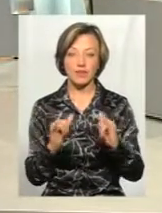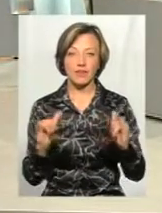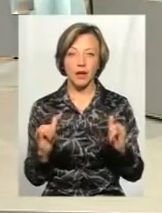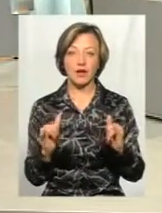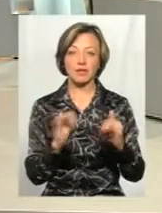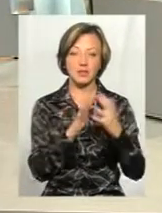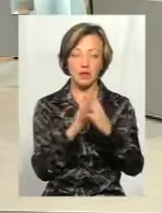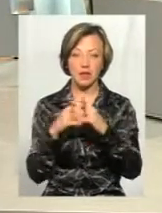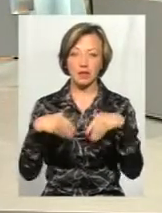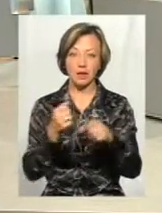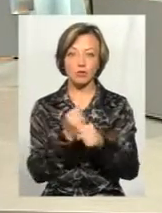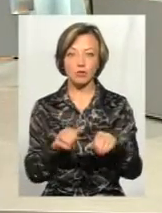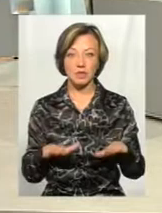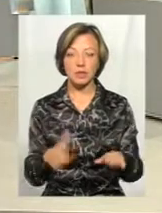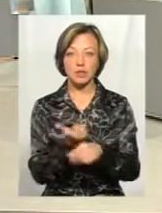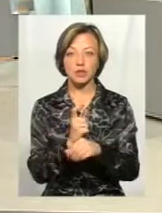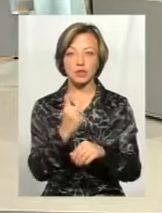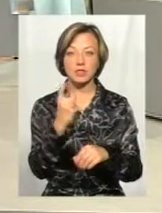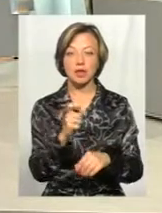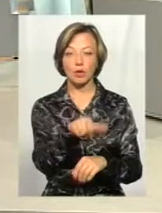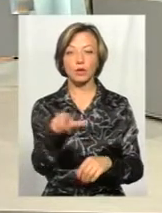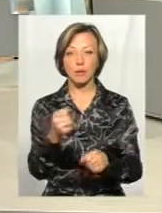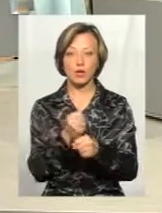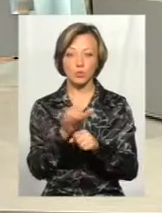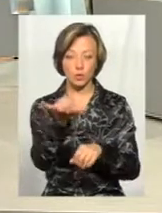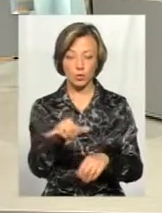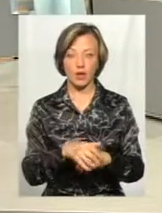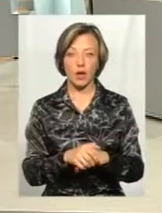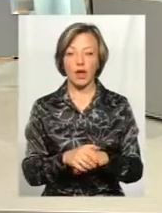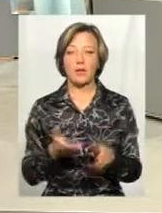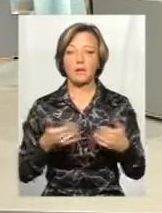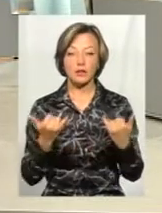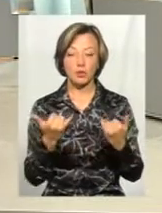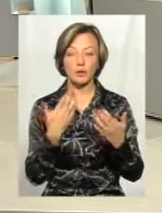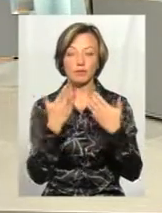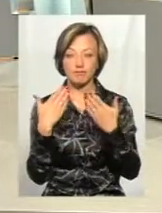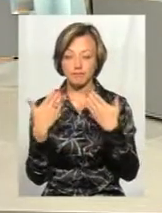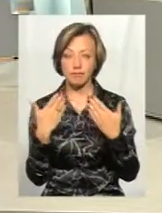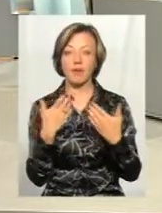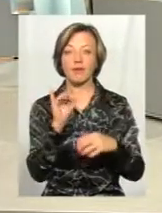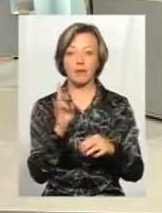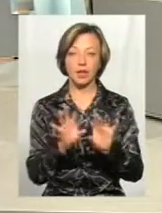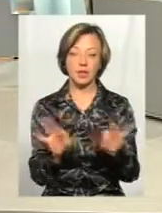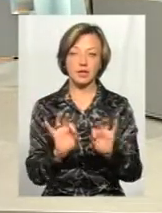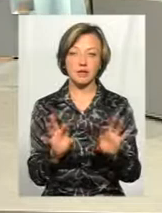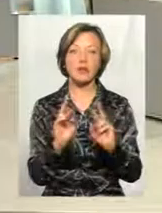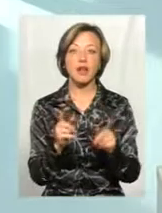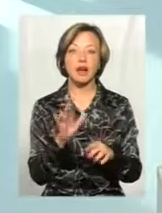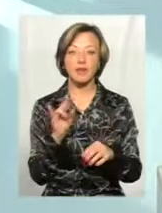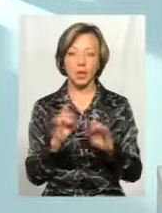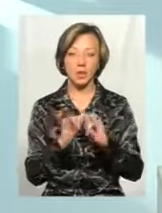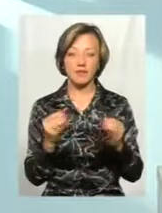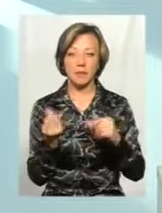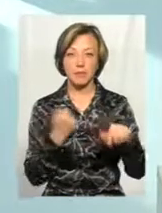і села, і дає робочі місця. Вже більше 100 людей працює у нього. Ми сьогодні з ним поспілкувалися, він розказав нам, як він розвиває